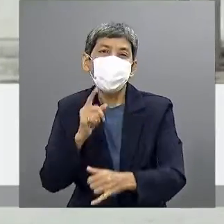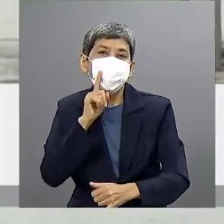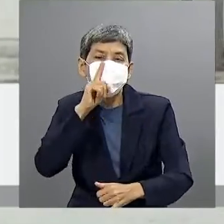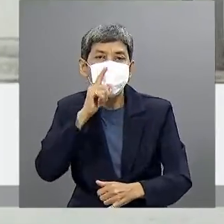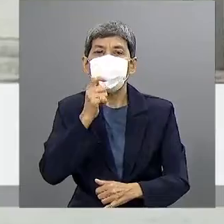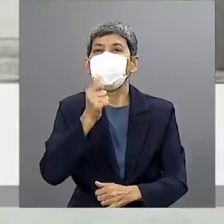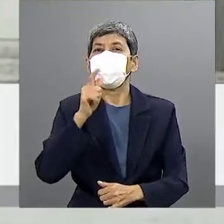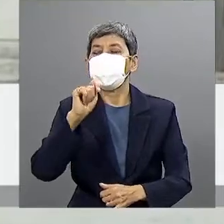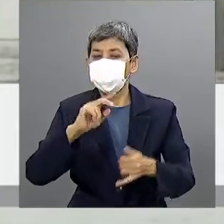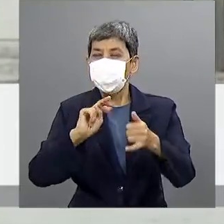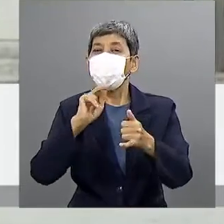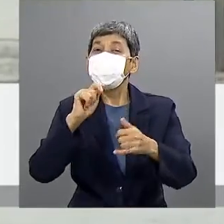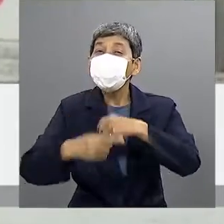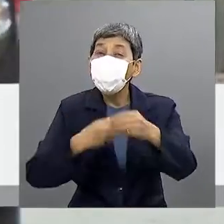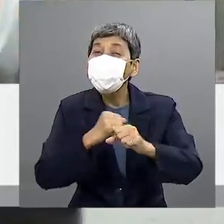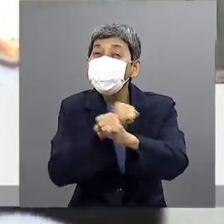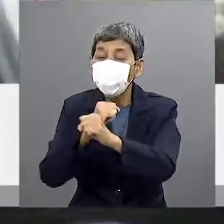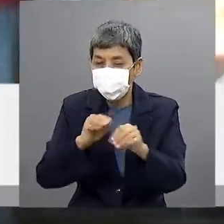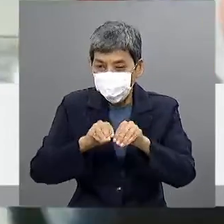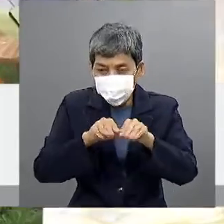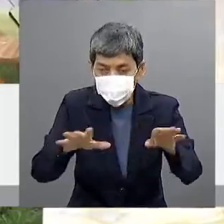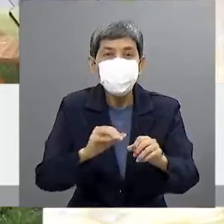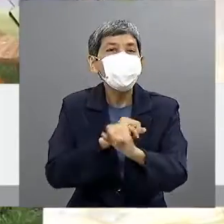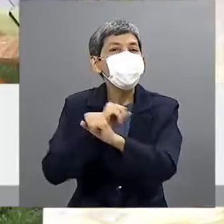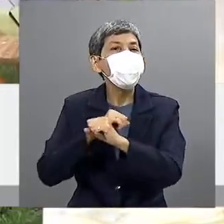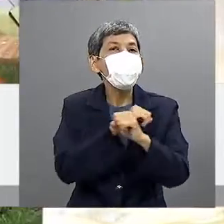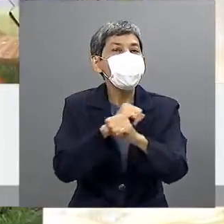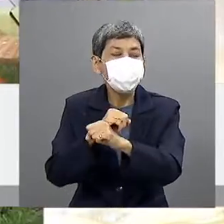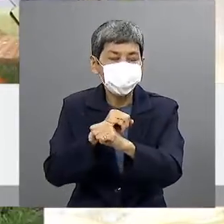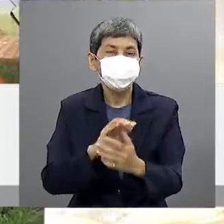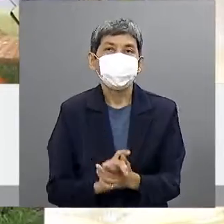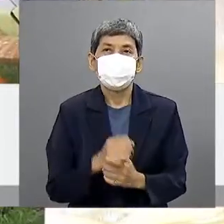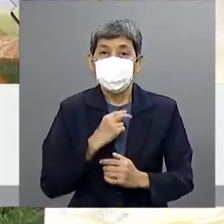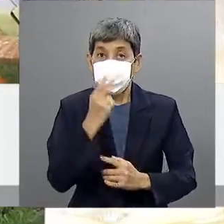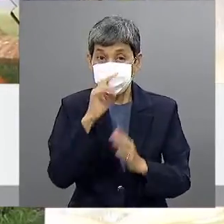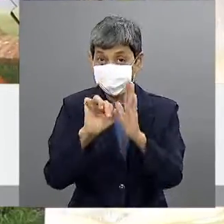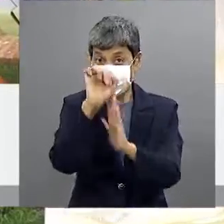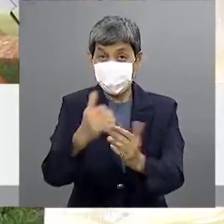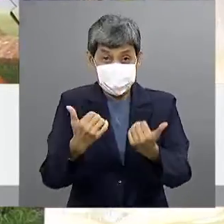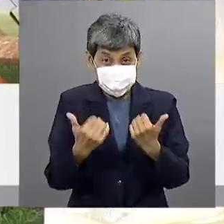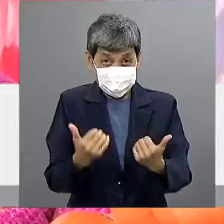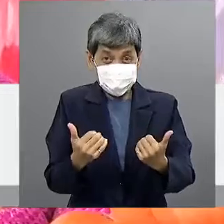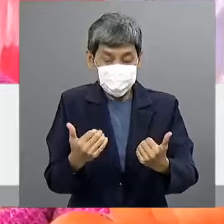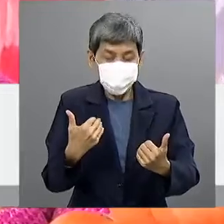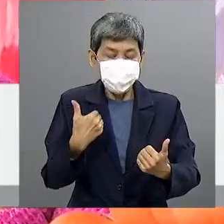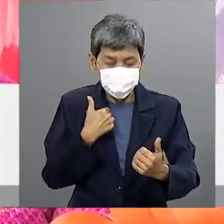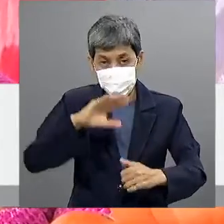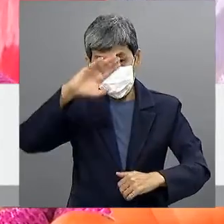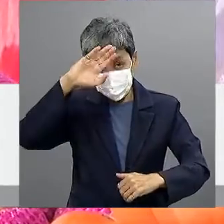แห่งนะครับเพื่อป้องกันการแพร่ระบาดเพิ่มเติมขณะที่ภาพรวมของจังหวัดเชียงใหม่นะครับตอนนี้มีผู้ป่วยที่รักษาตัว